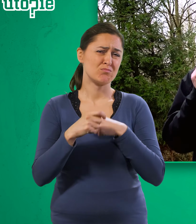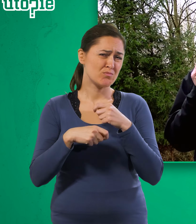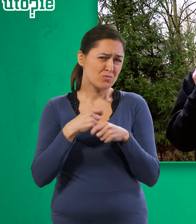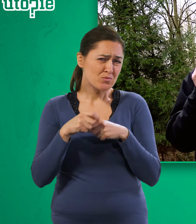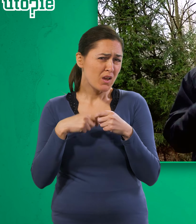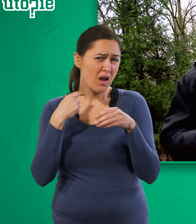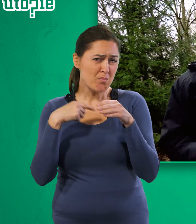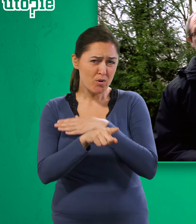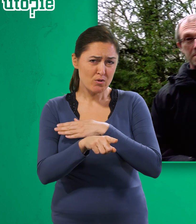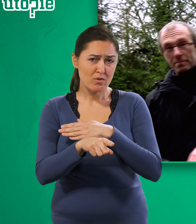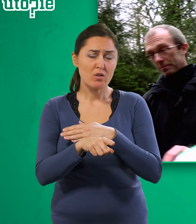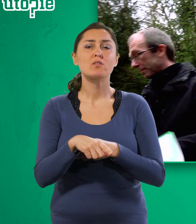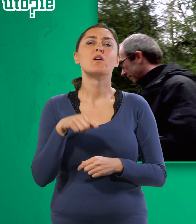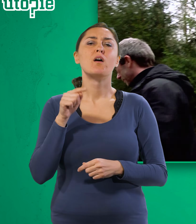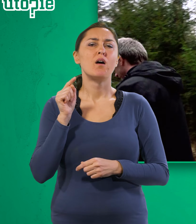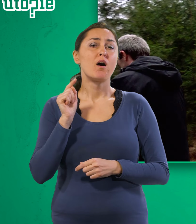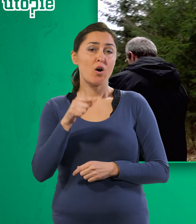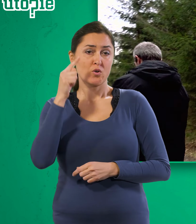špatnou